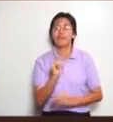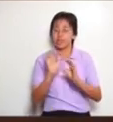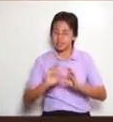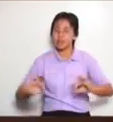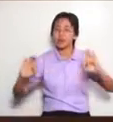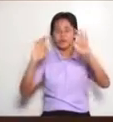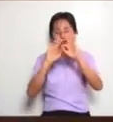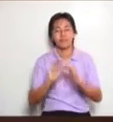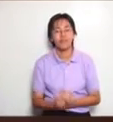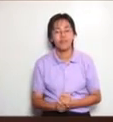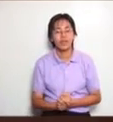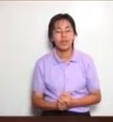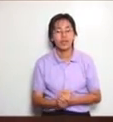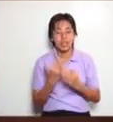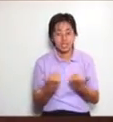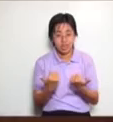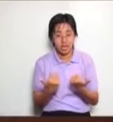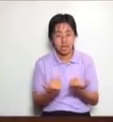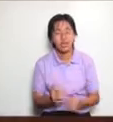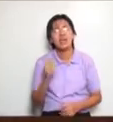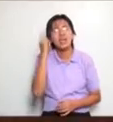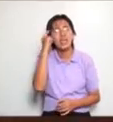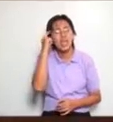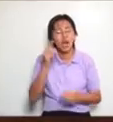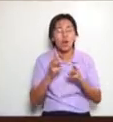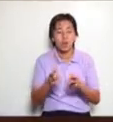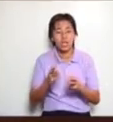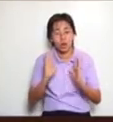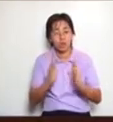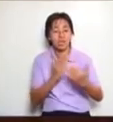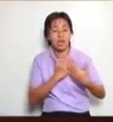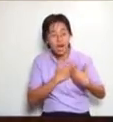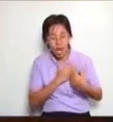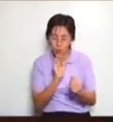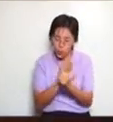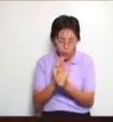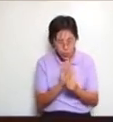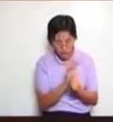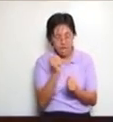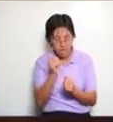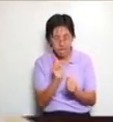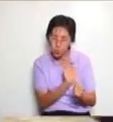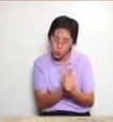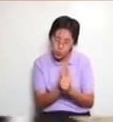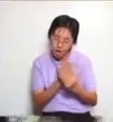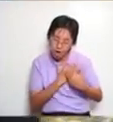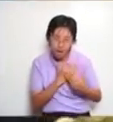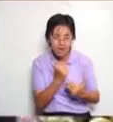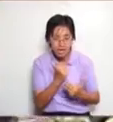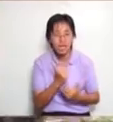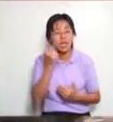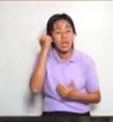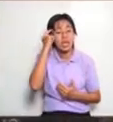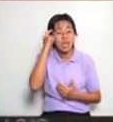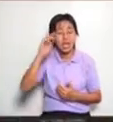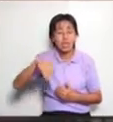กเลย หันนี้เอาล่ะ ตกลงเมื่อทำหนาที่ใหดกคนทรกแล้สัมผัดด้วยปัญาแล้ว ถ้าคนท